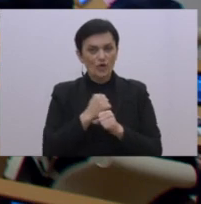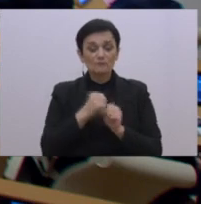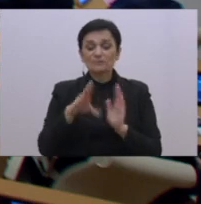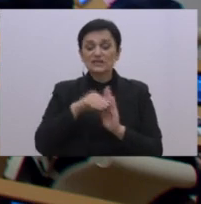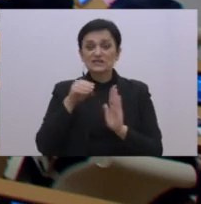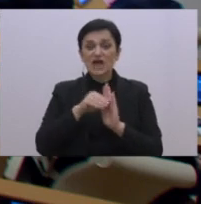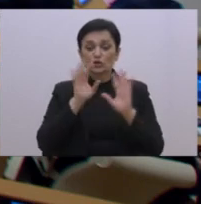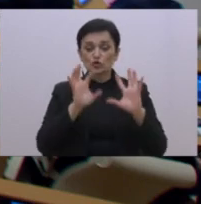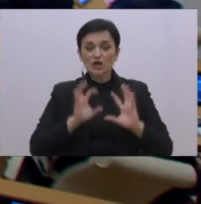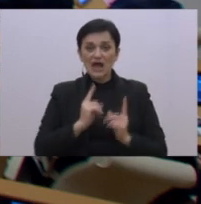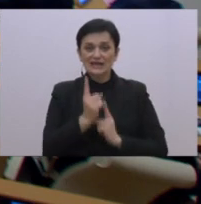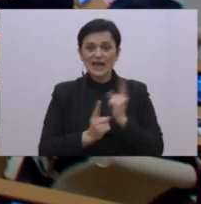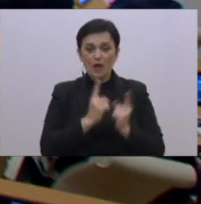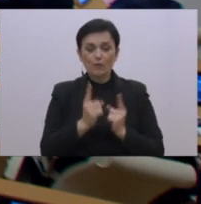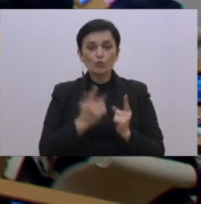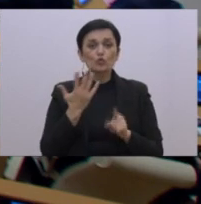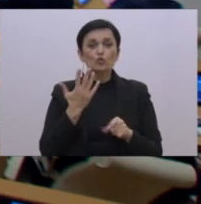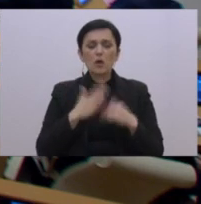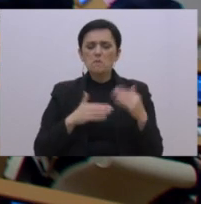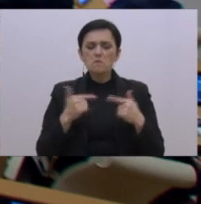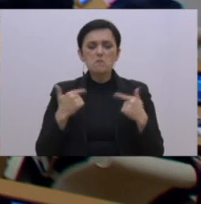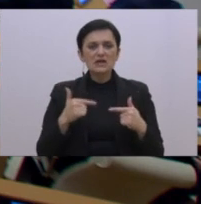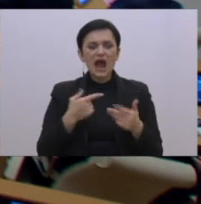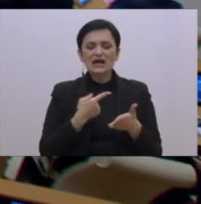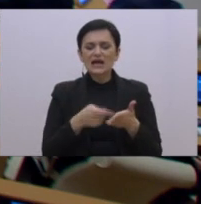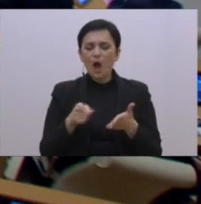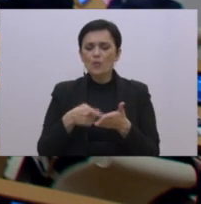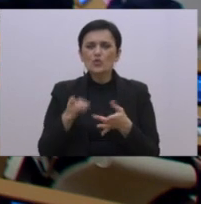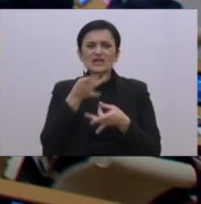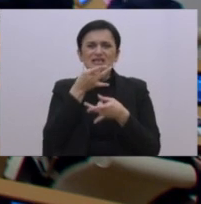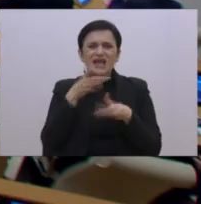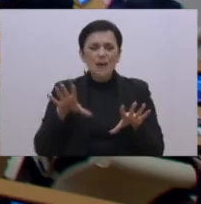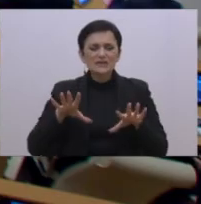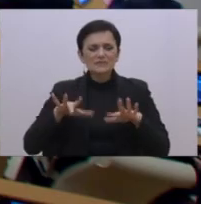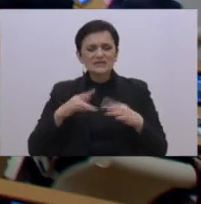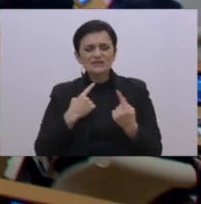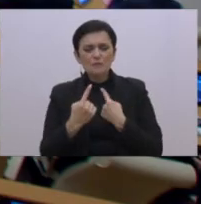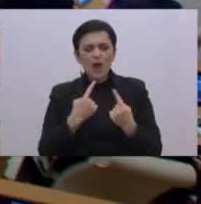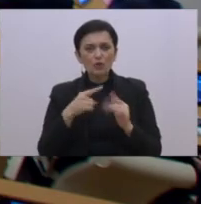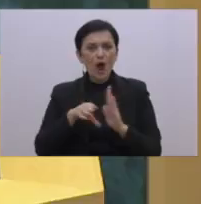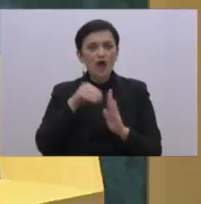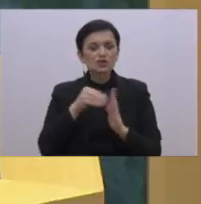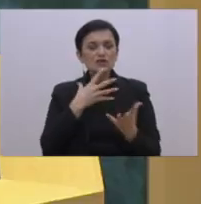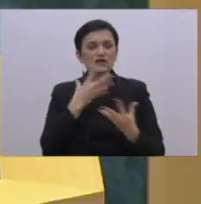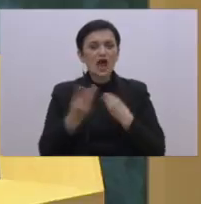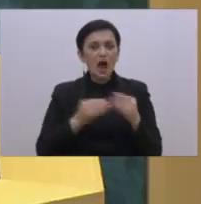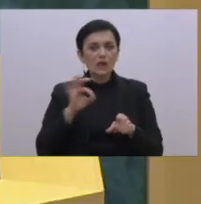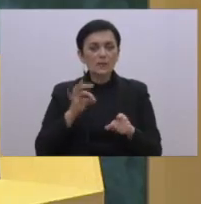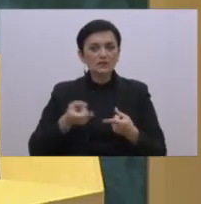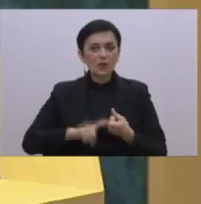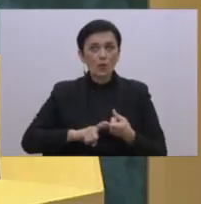საარჩევნო კანონმდებლობის რეფორმა, რომელმაც პრაქტიკულად გამორიცხა ნებისმიერი სახის სპეკულაცია არჩევნების გაყალბების